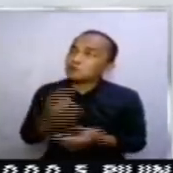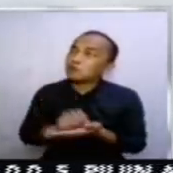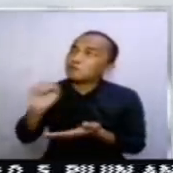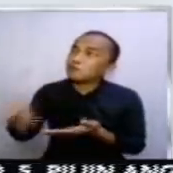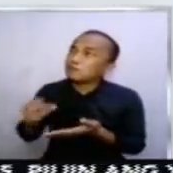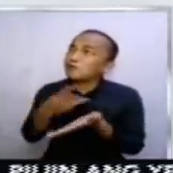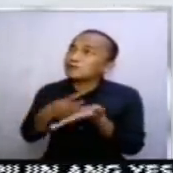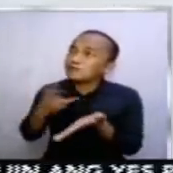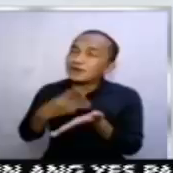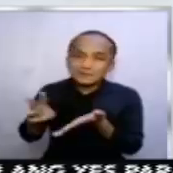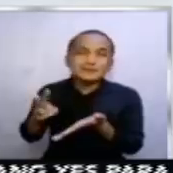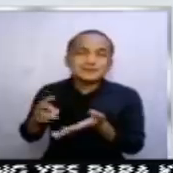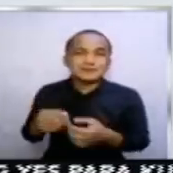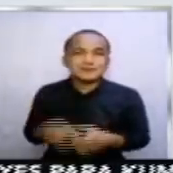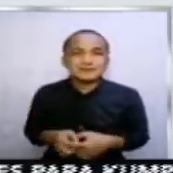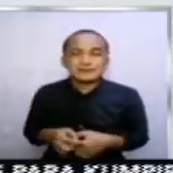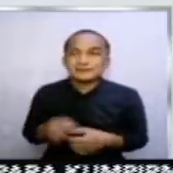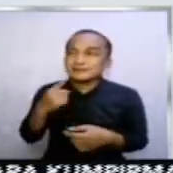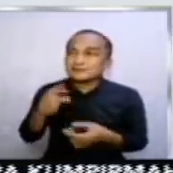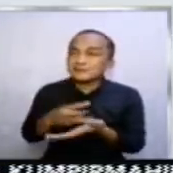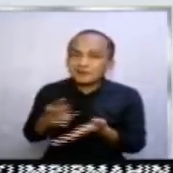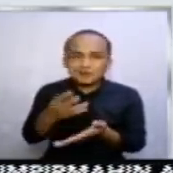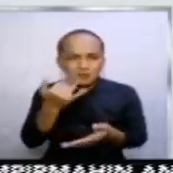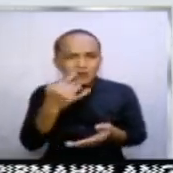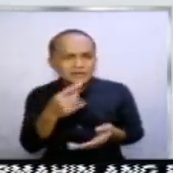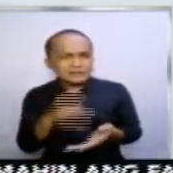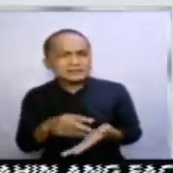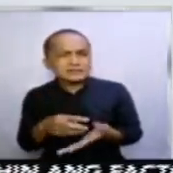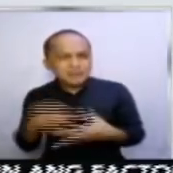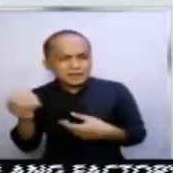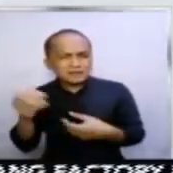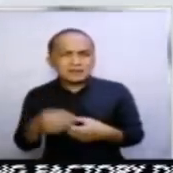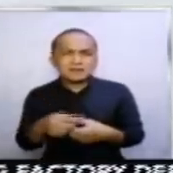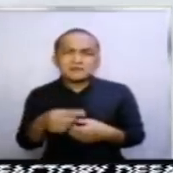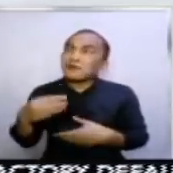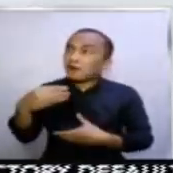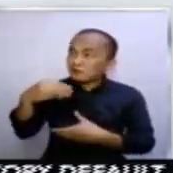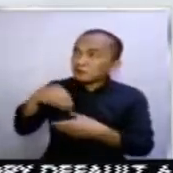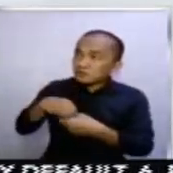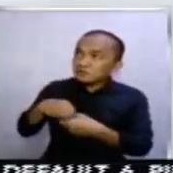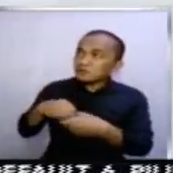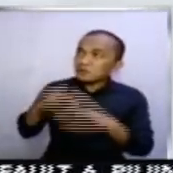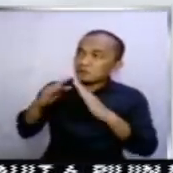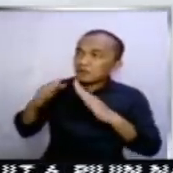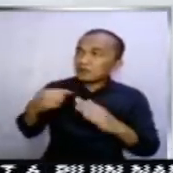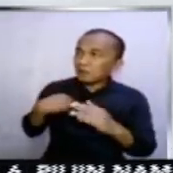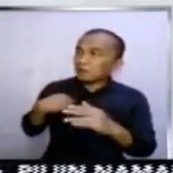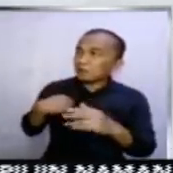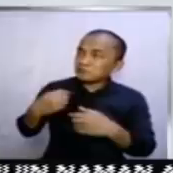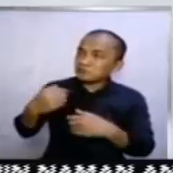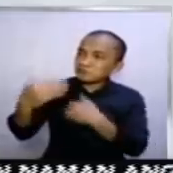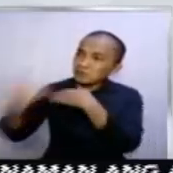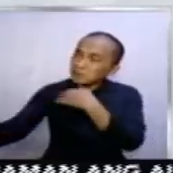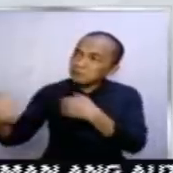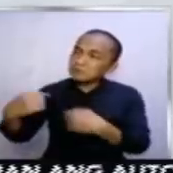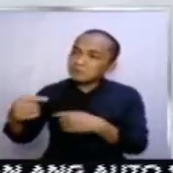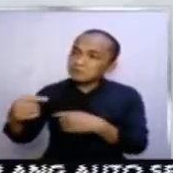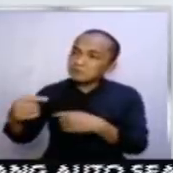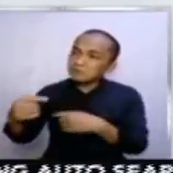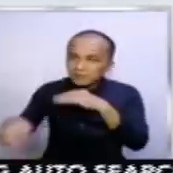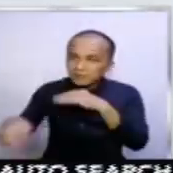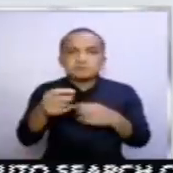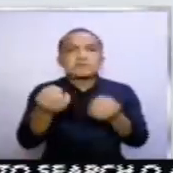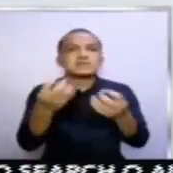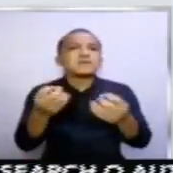Paano? Paano ka dinakot? Okay naman. Nasa loob na ako ng bahay, pinababahoy. Marami pang ibang nahuli sa labas ng bahay sa kabila